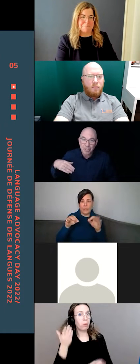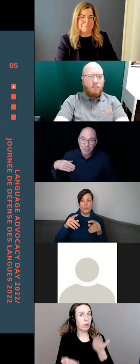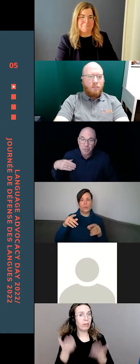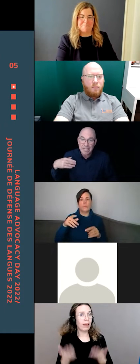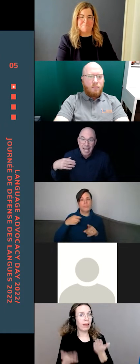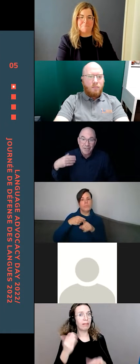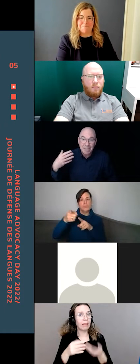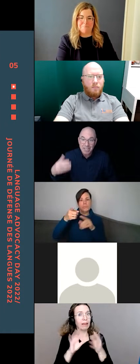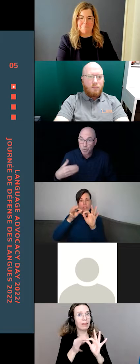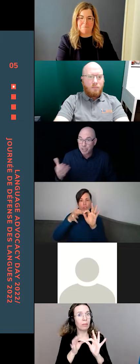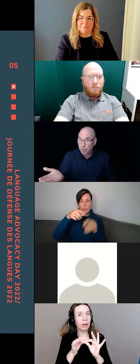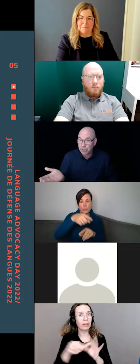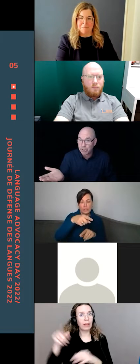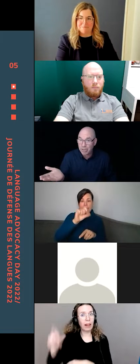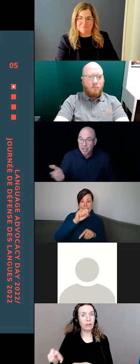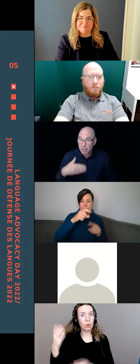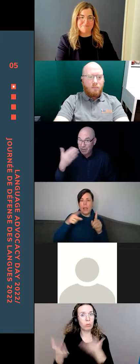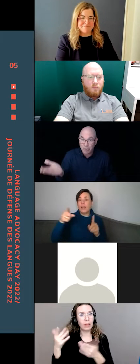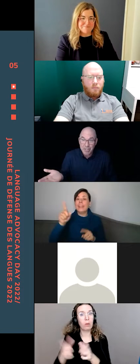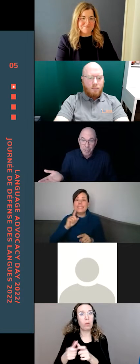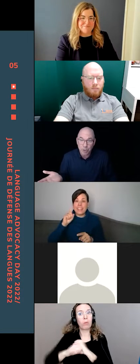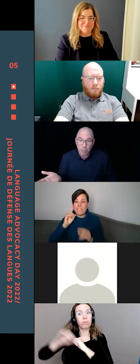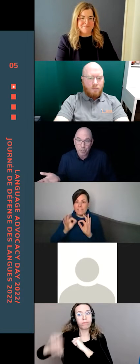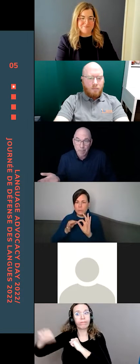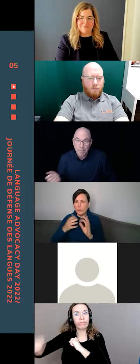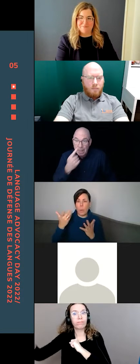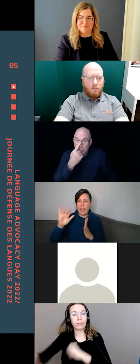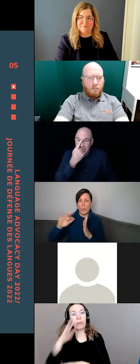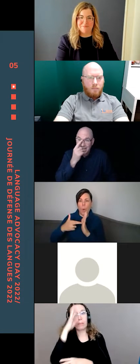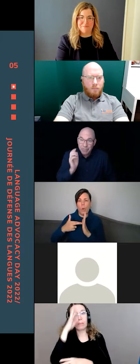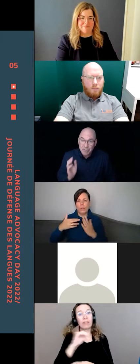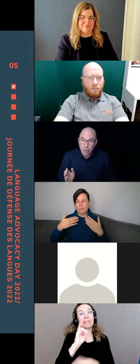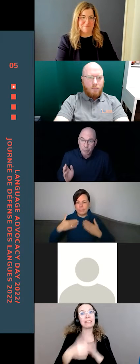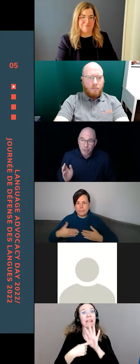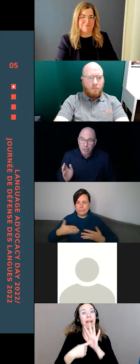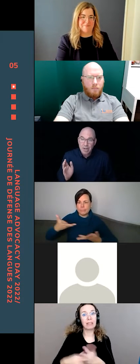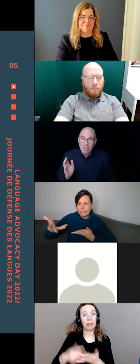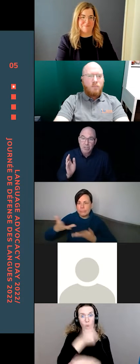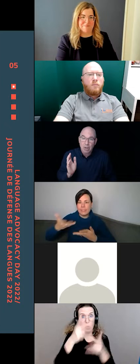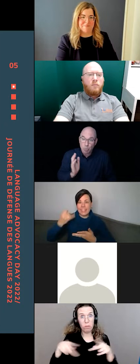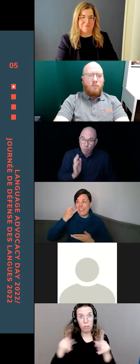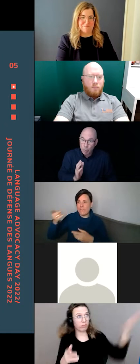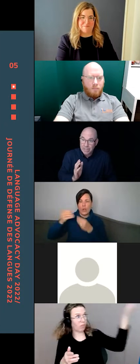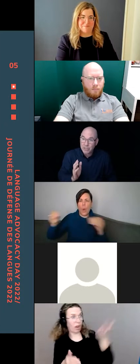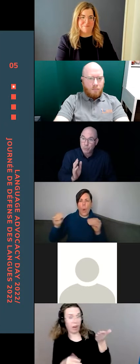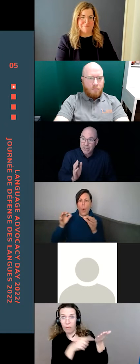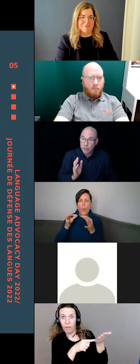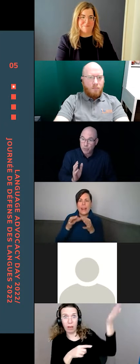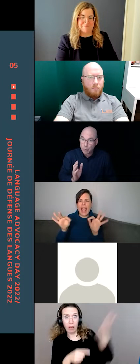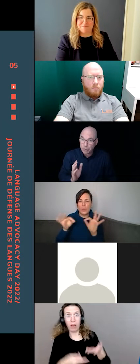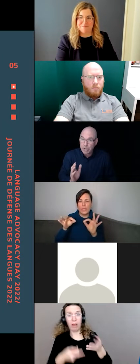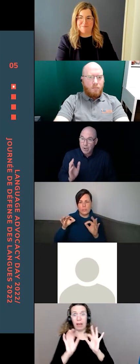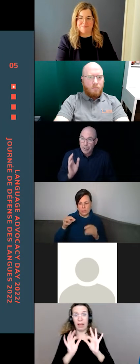traduire. Peut-être que l'interprète ASQ peut être un peu plus long, mais imaginez quelqu'un qui vient